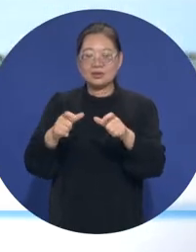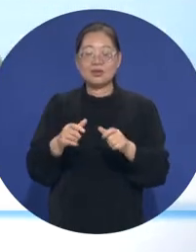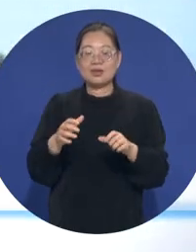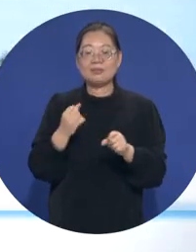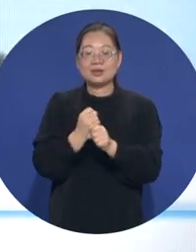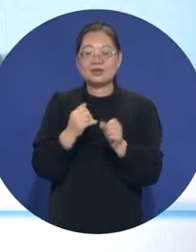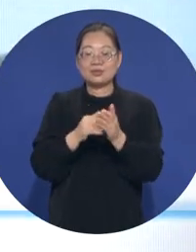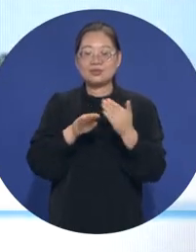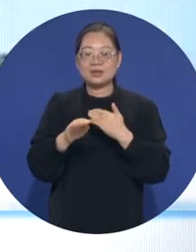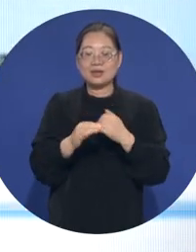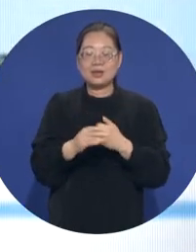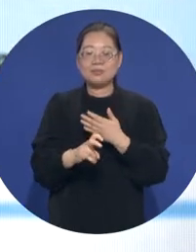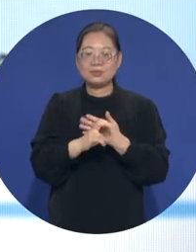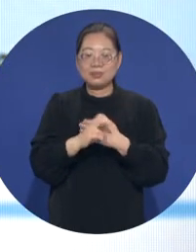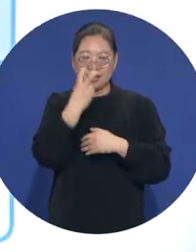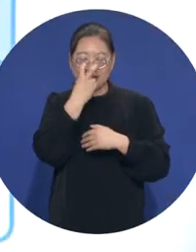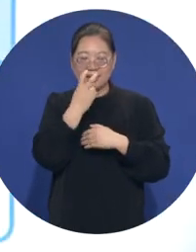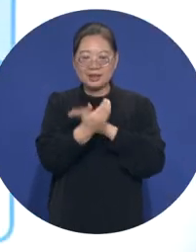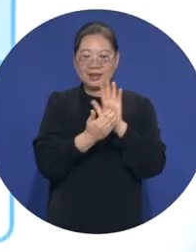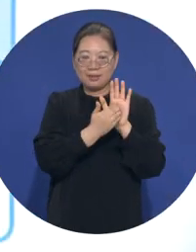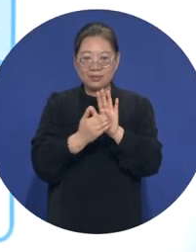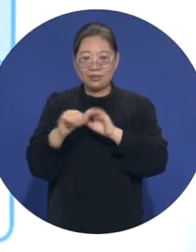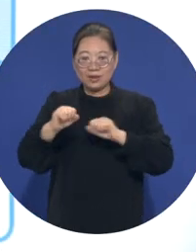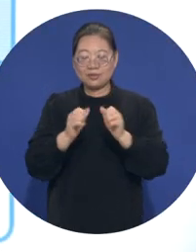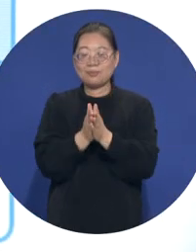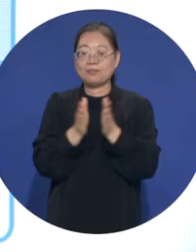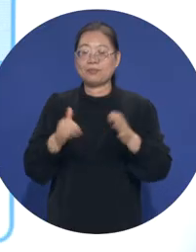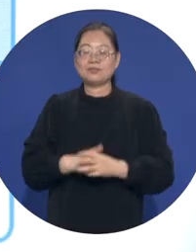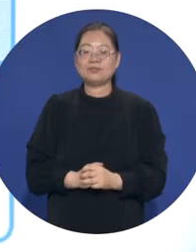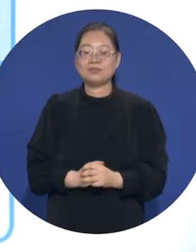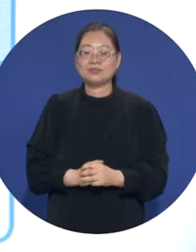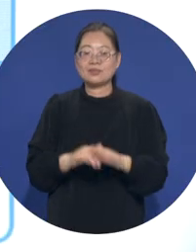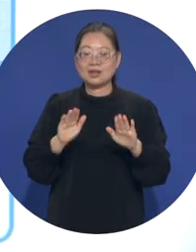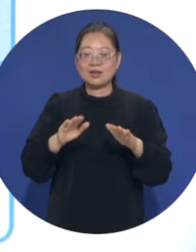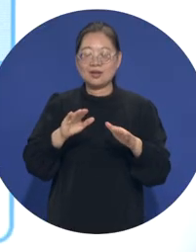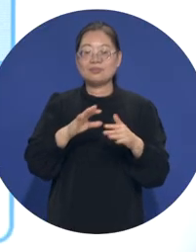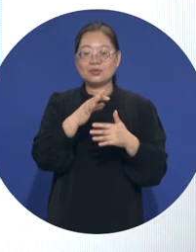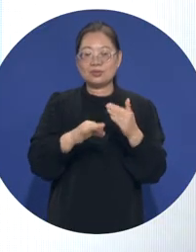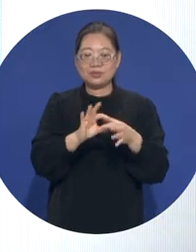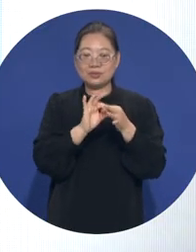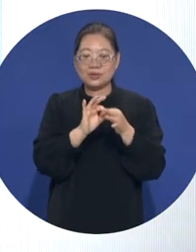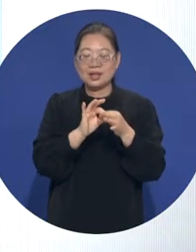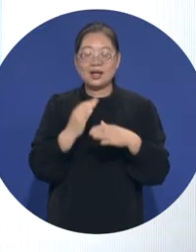불법행위 감시와 예방 활동에 본격 돌입했습니다. 이번 프로젝트로